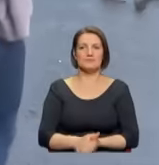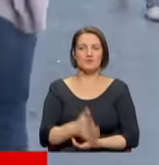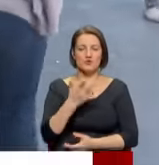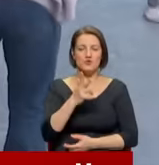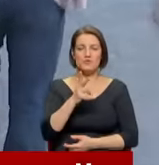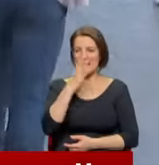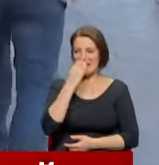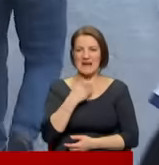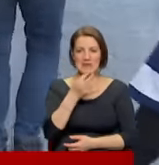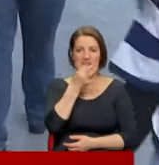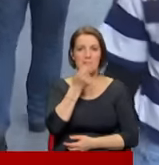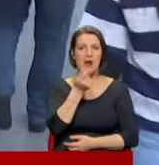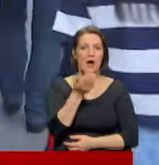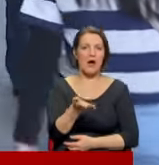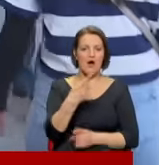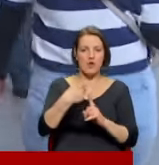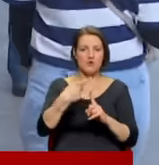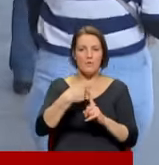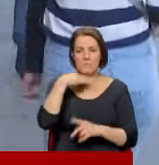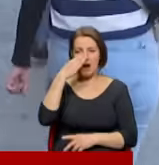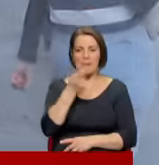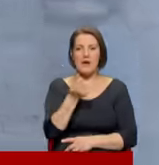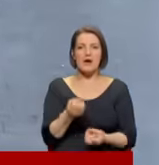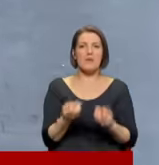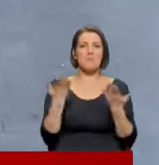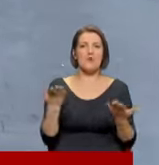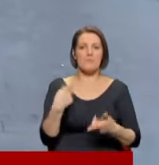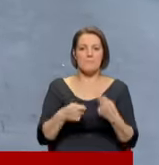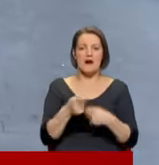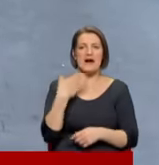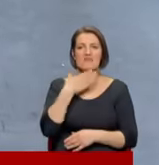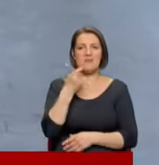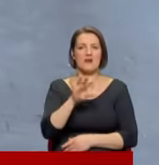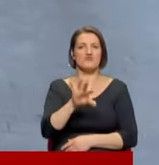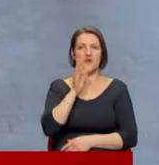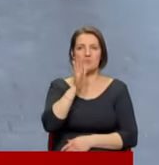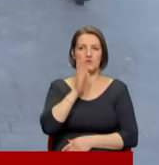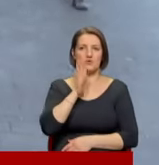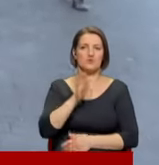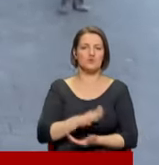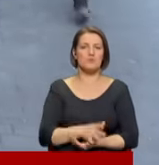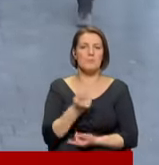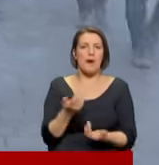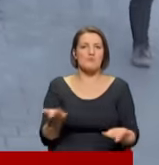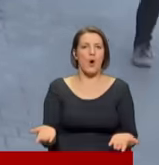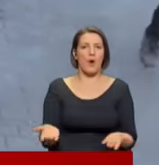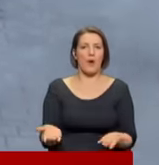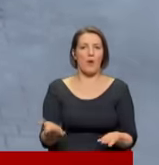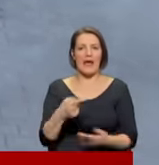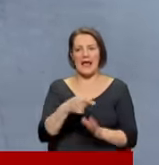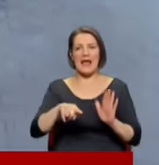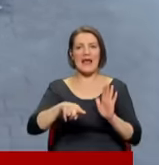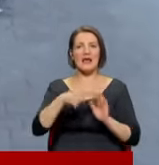3000 lira ikramiye ne çekirdek parası, torunlara bayram parası yetmiyor. Bankadan avans para çektim 500 lira. Param yok.